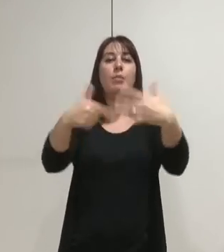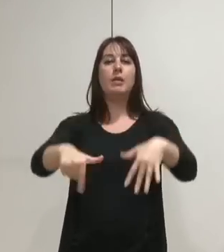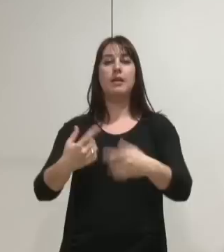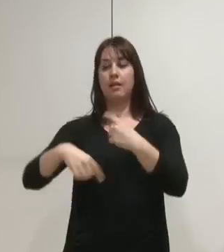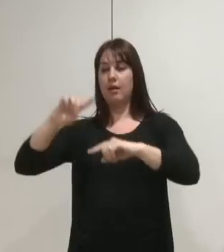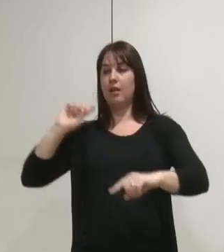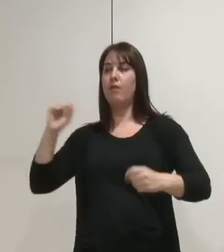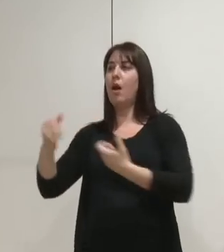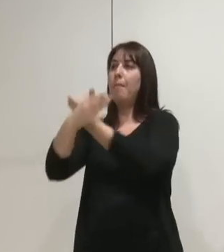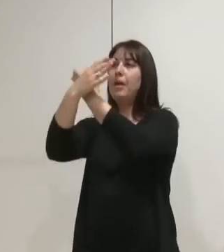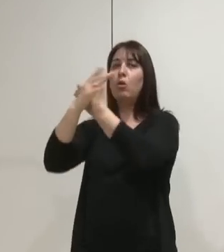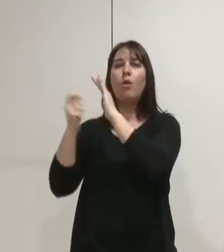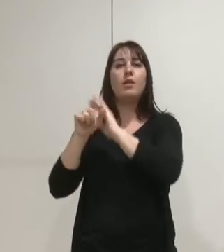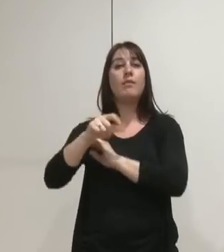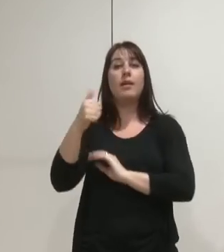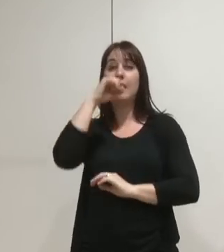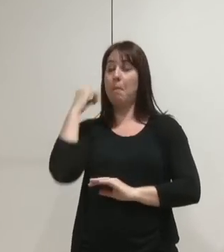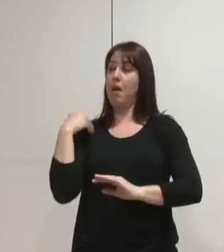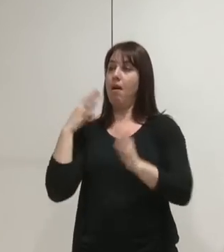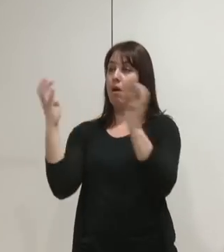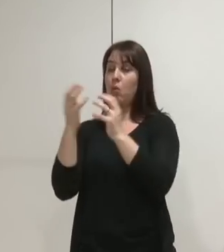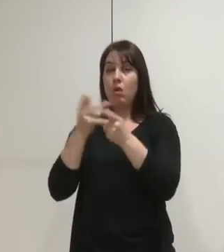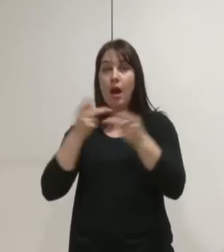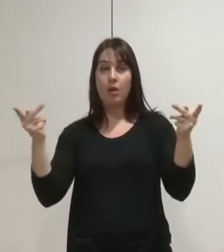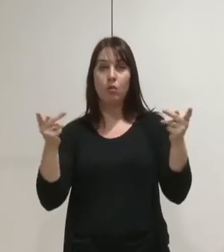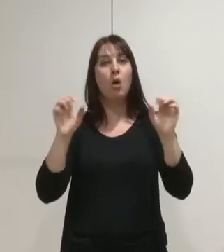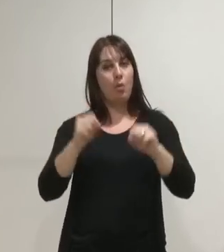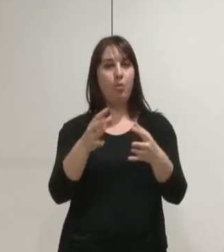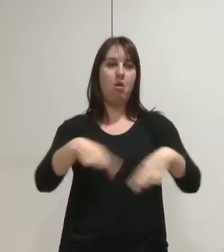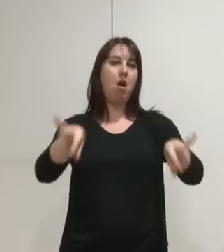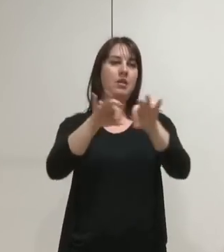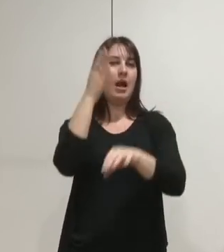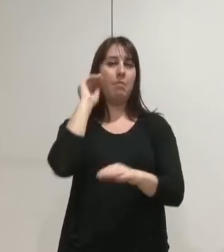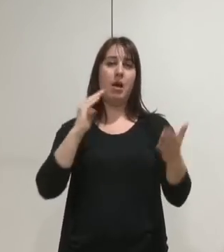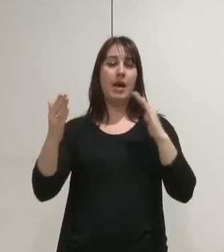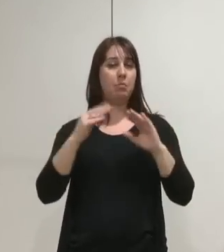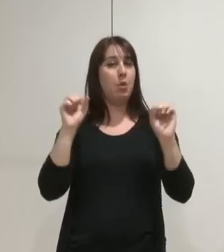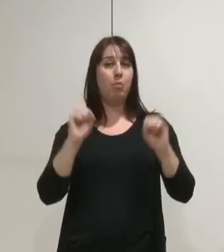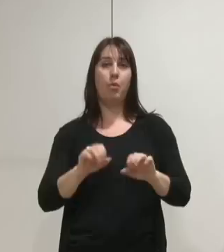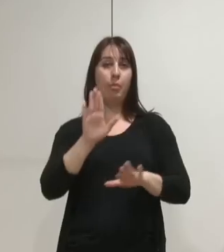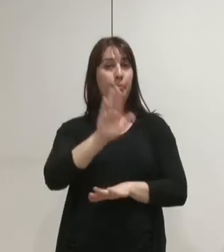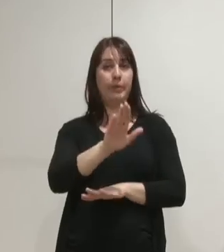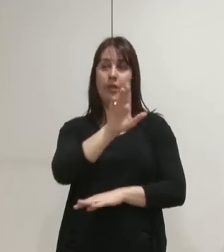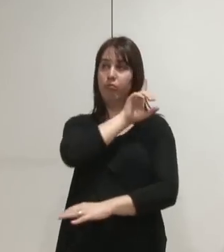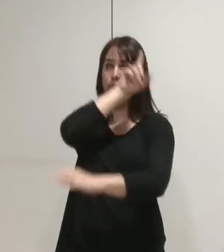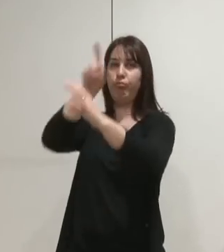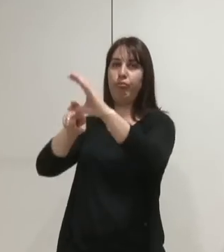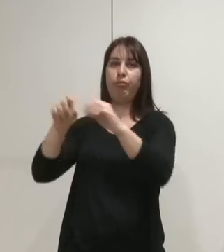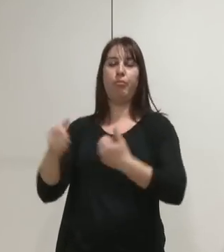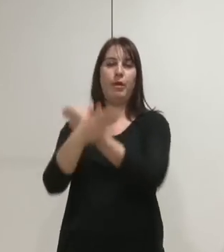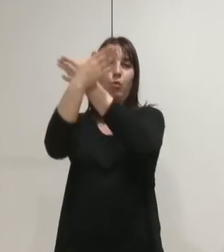conseil de métropole du 21 mai dernier l'équipement pourra d'ailleurs être défini comme d'intérêt métropolitain